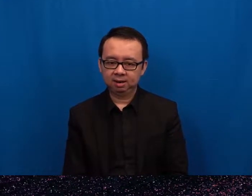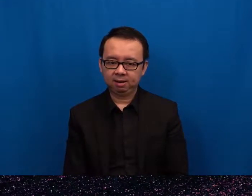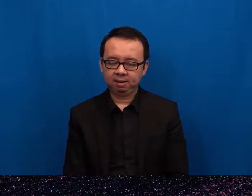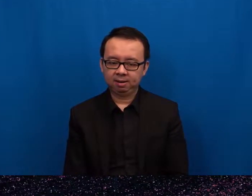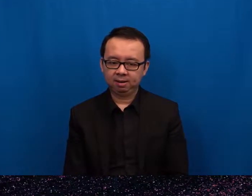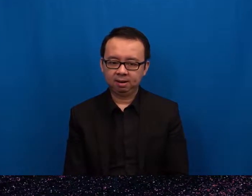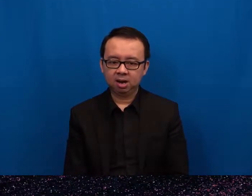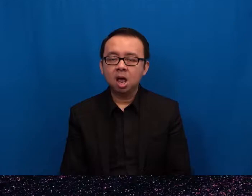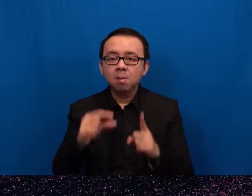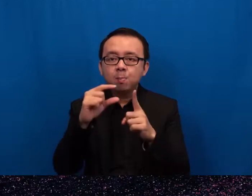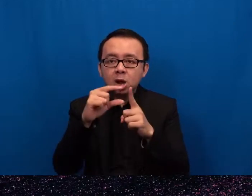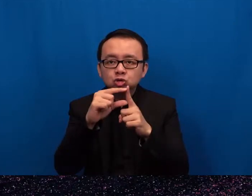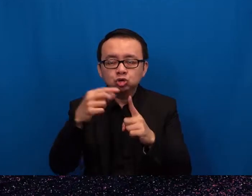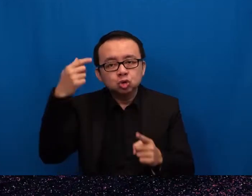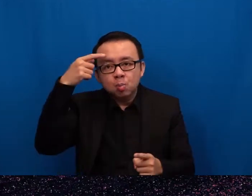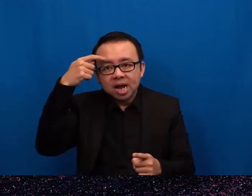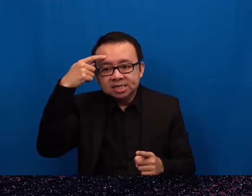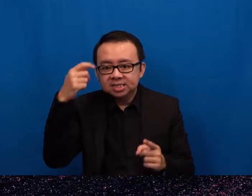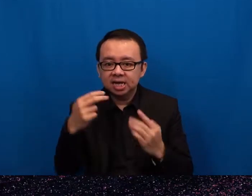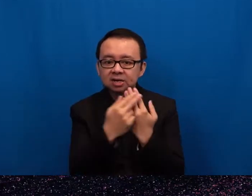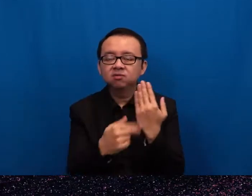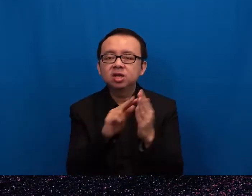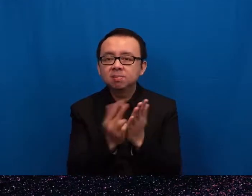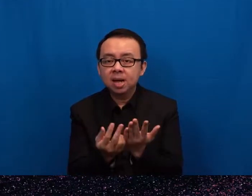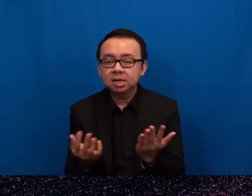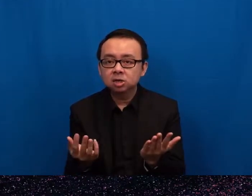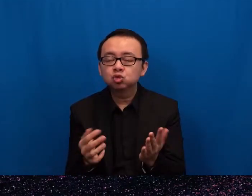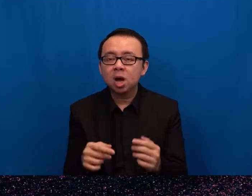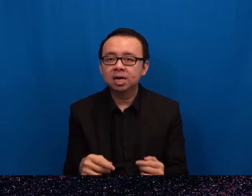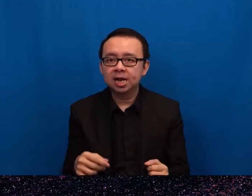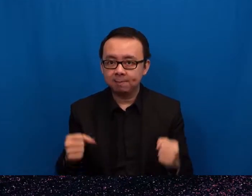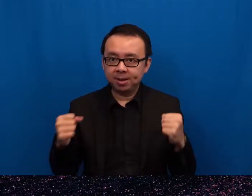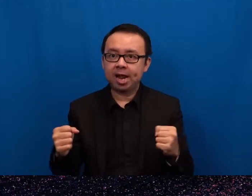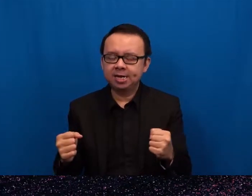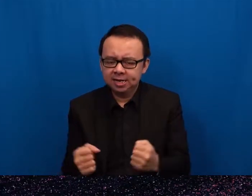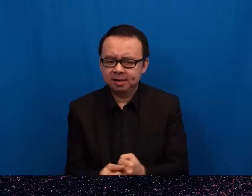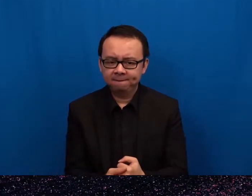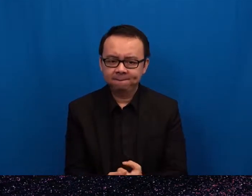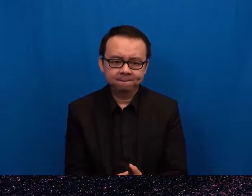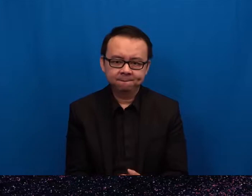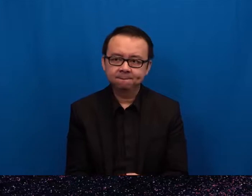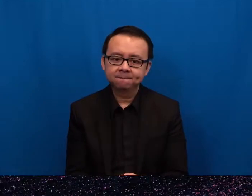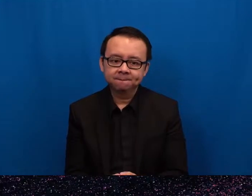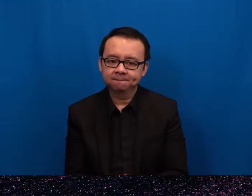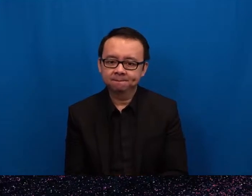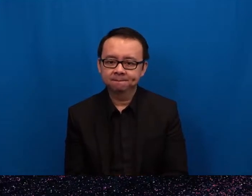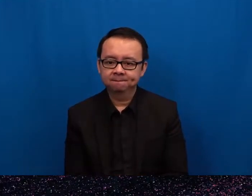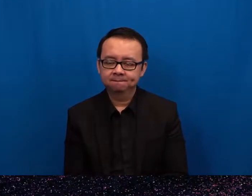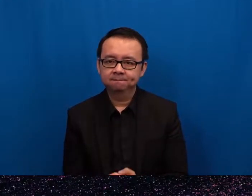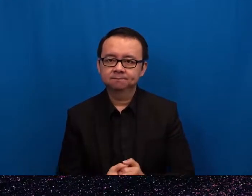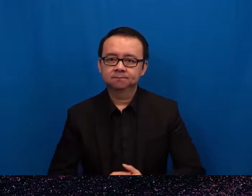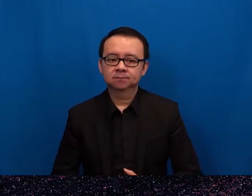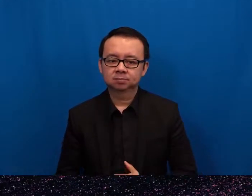loh, orang sekali beritu kok mau openin, kok mau mengayomi, kok mau ya